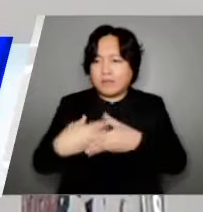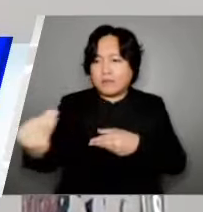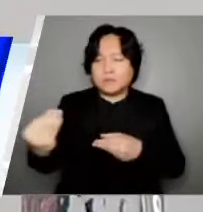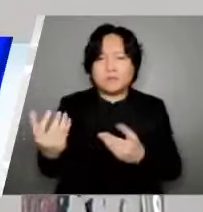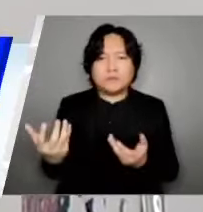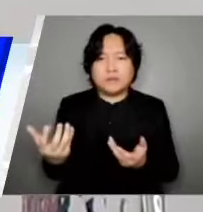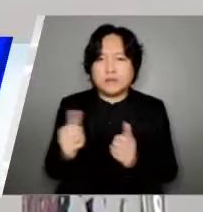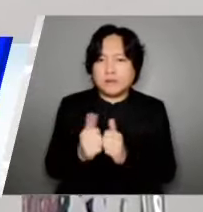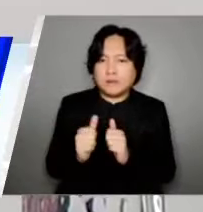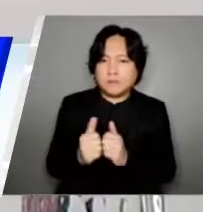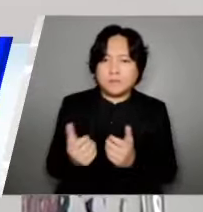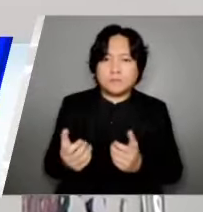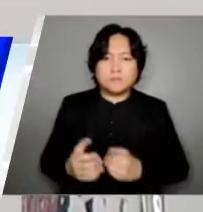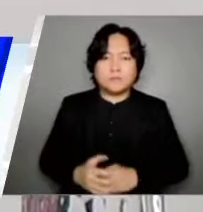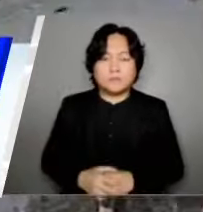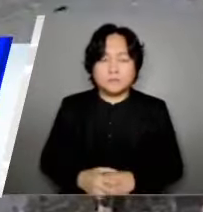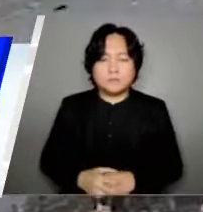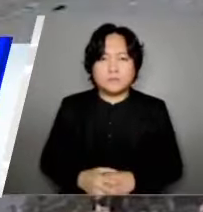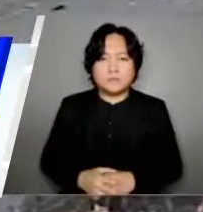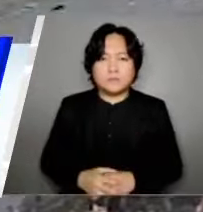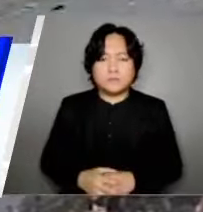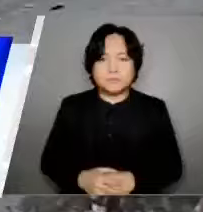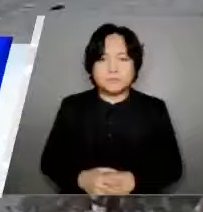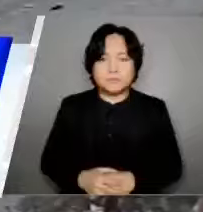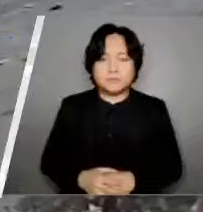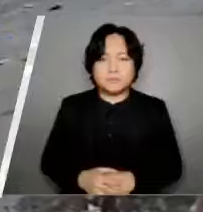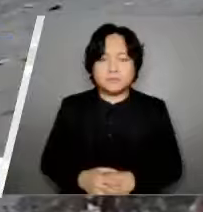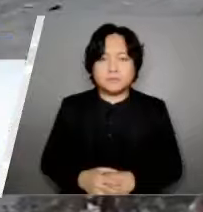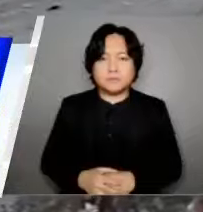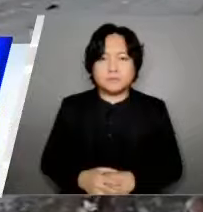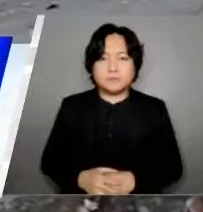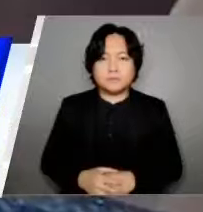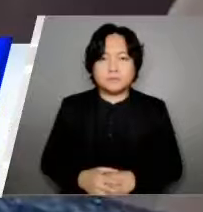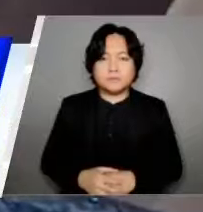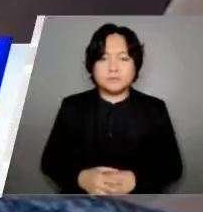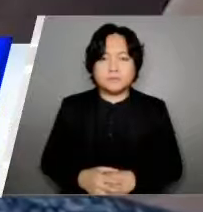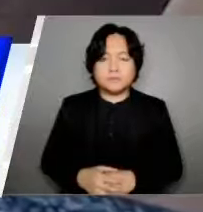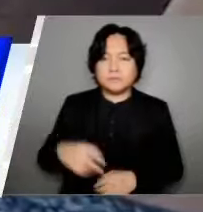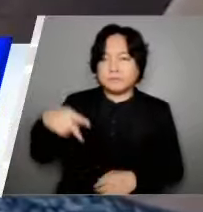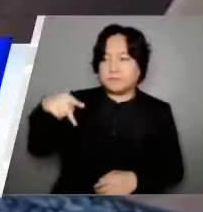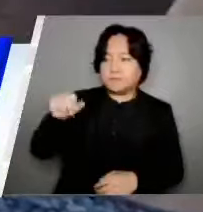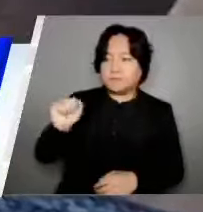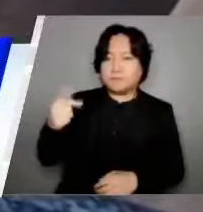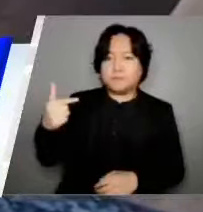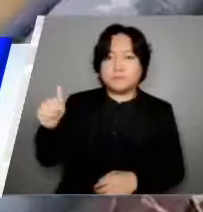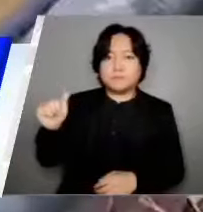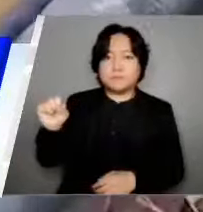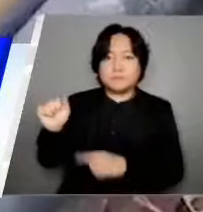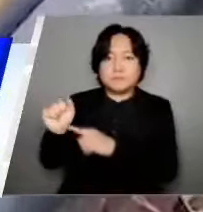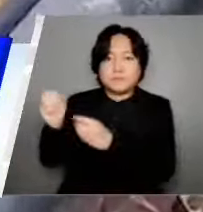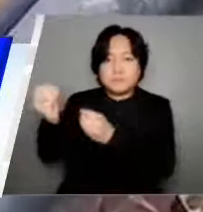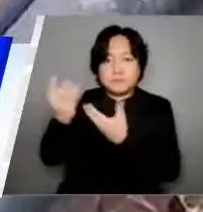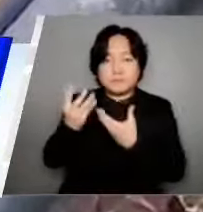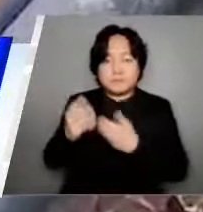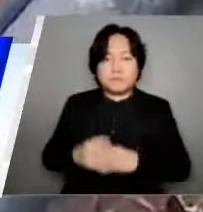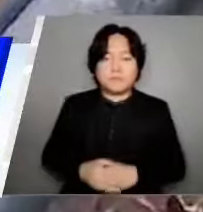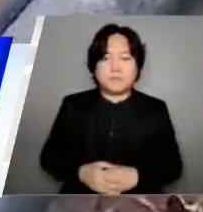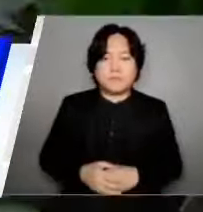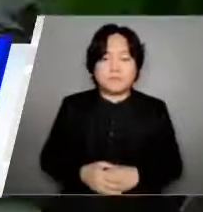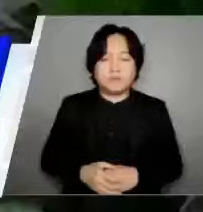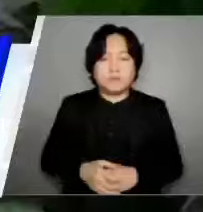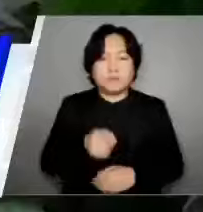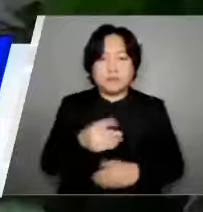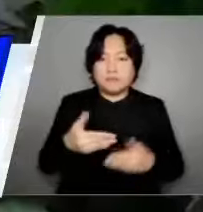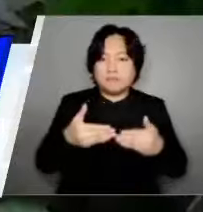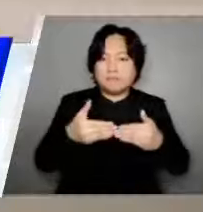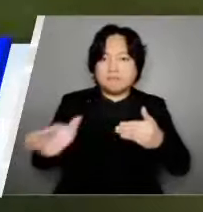closely. We'll keep up to date on that. Ayon sa PAGASA, bukas ang isang gate ng Ipo Dam na nakakaapekto sa iba't ibang